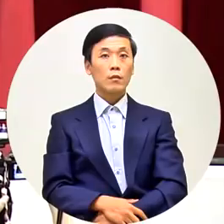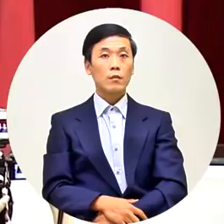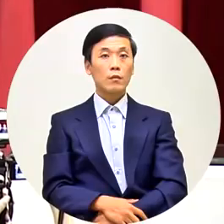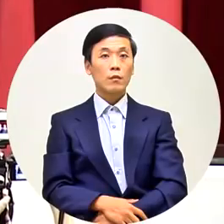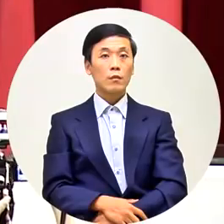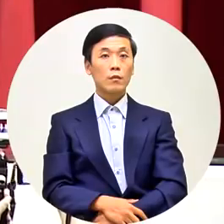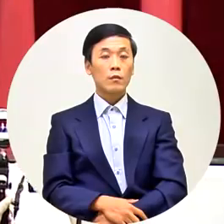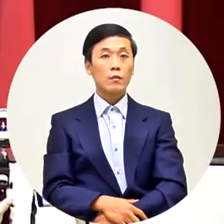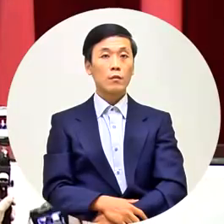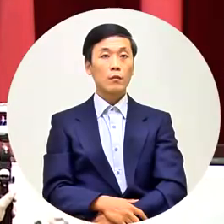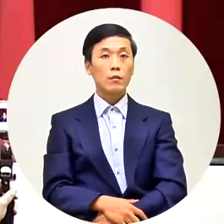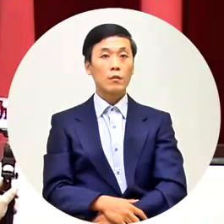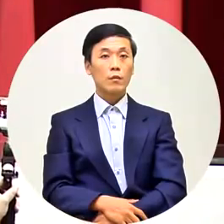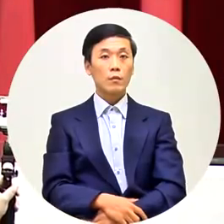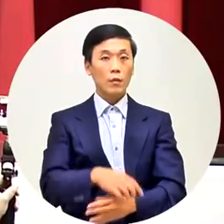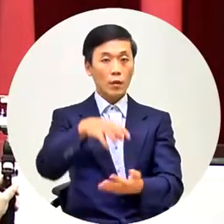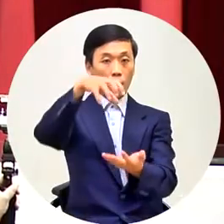交接印信。